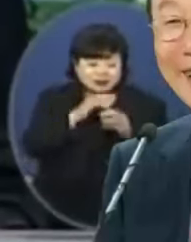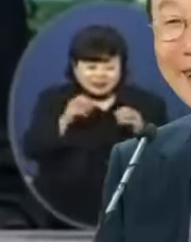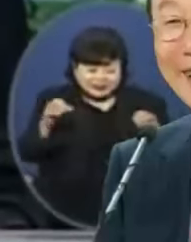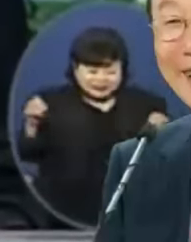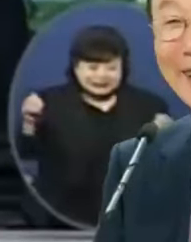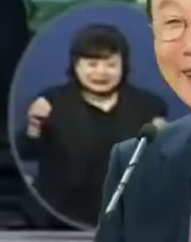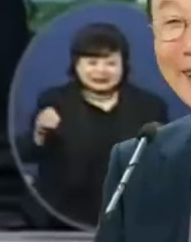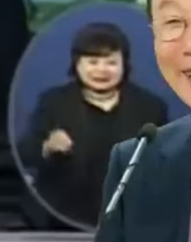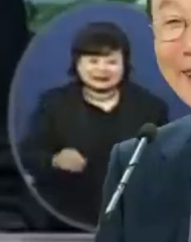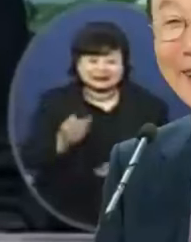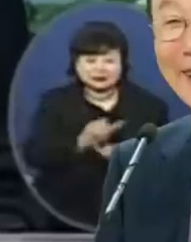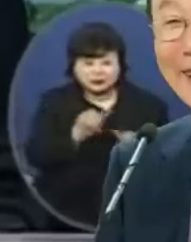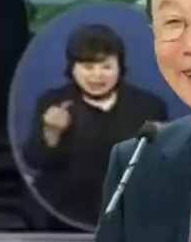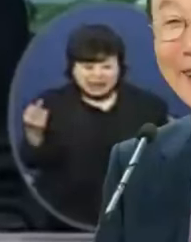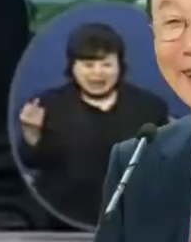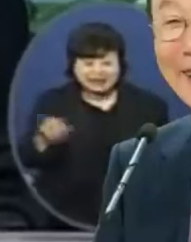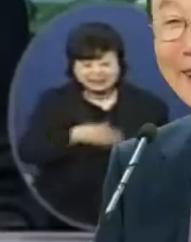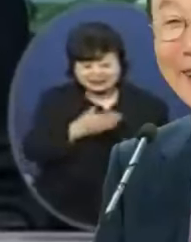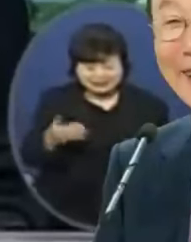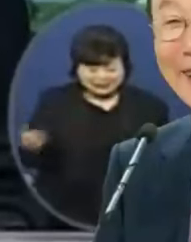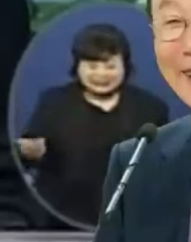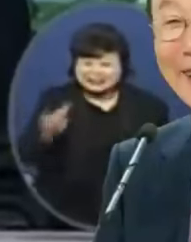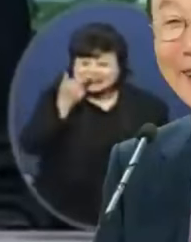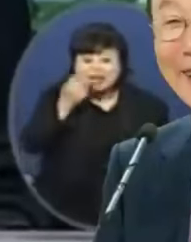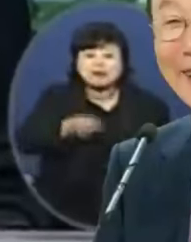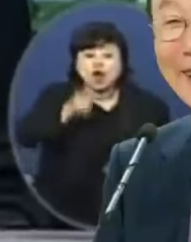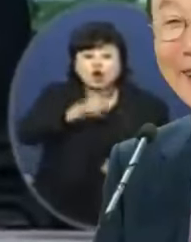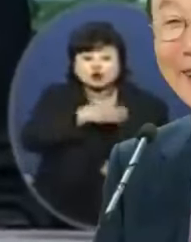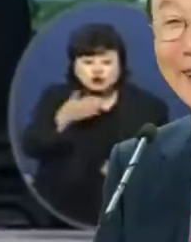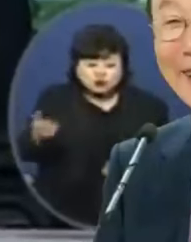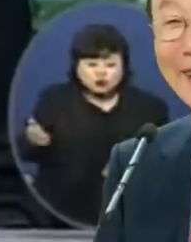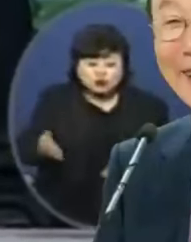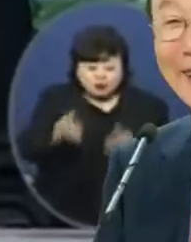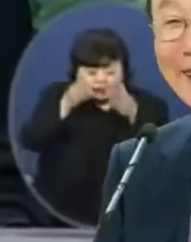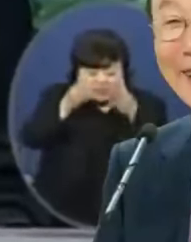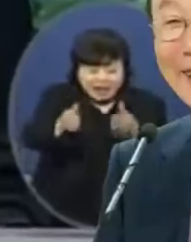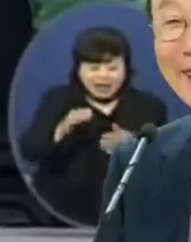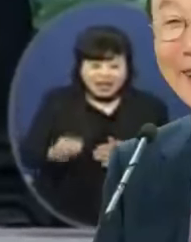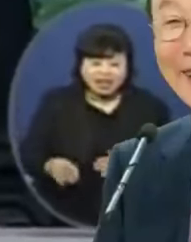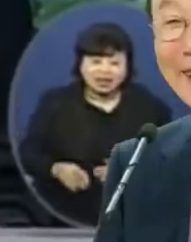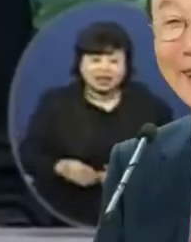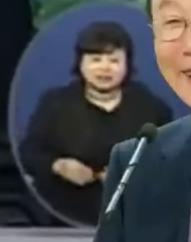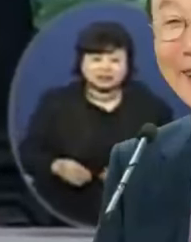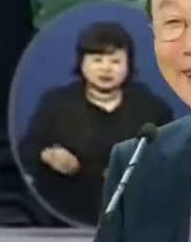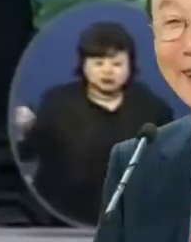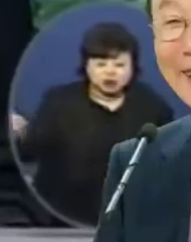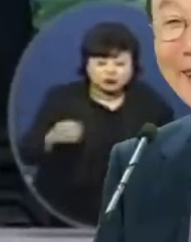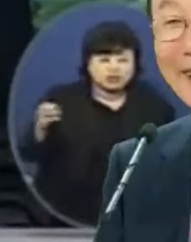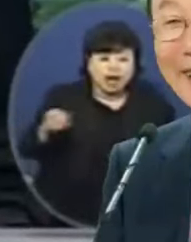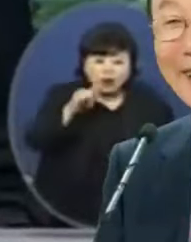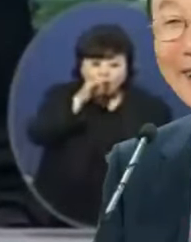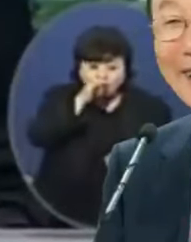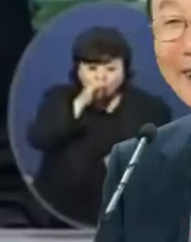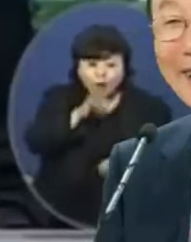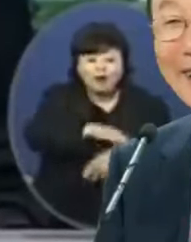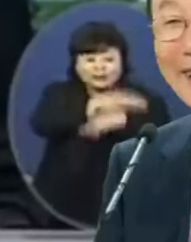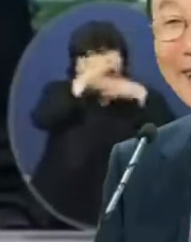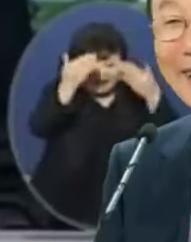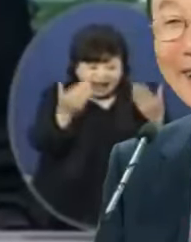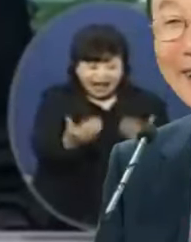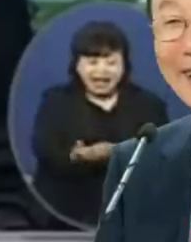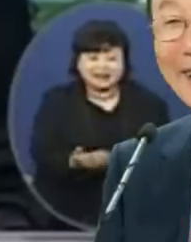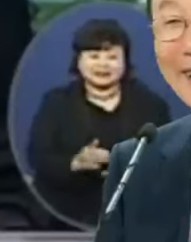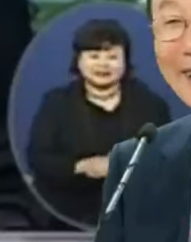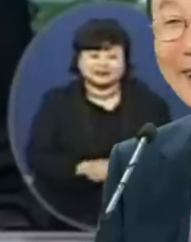흐르는 동산에 흐르는 생명수는 여러분을 향하여 지금 넘실거리고 있는 것입니다. 다